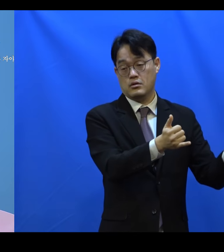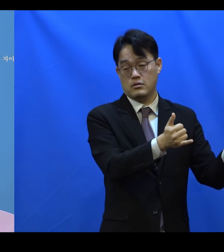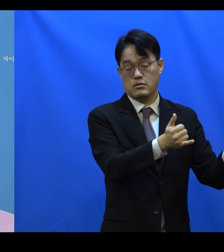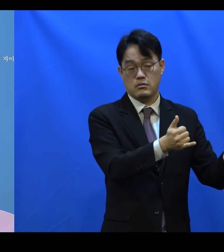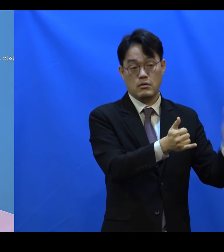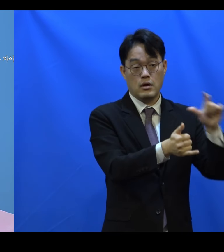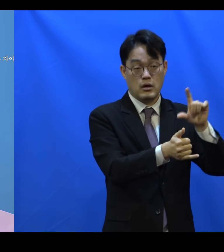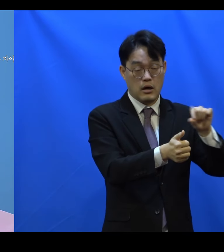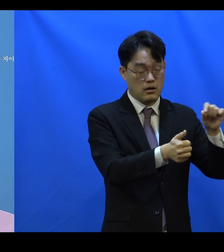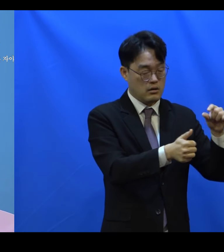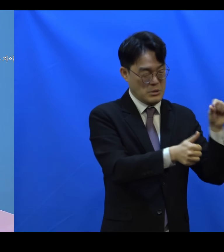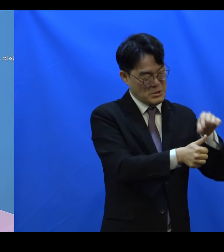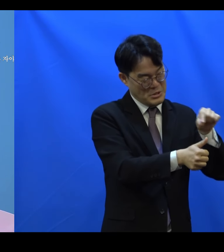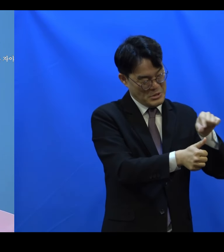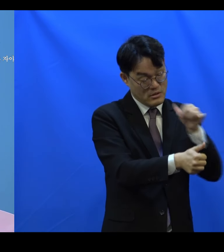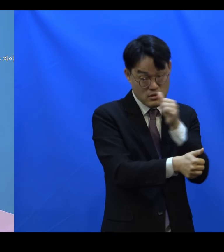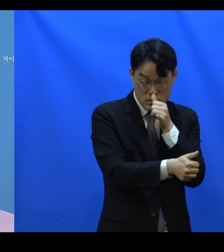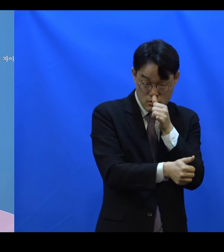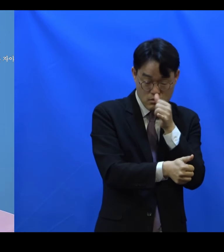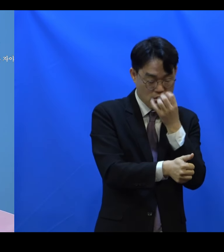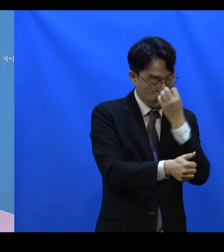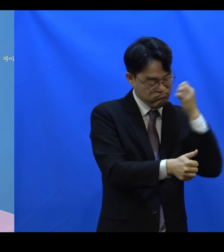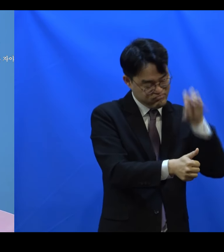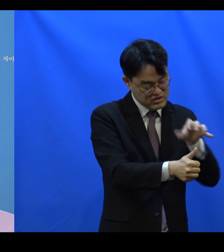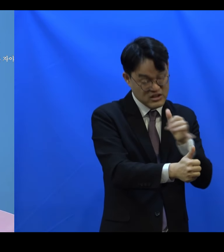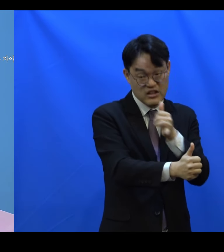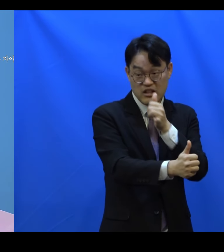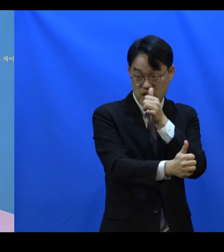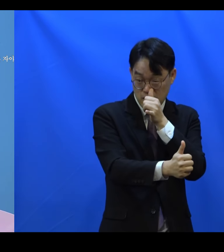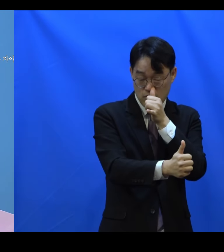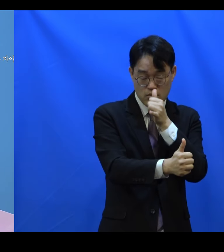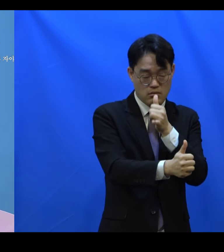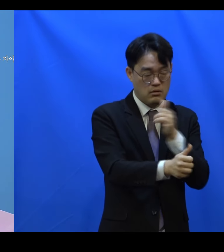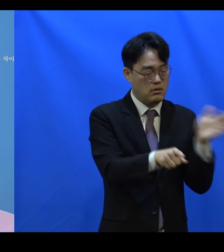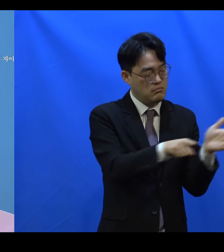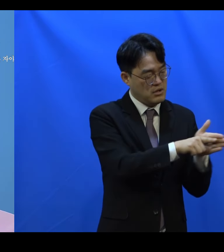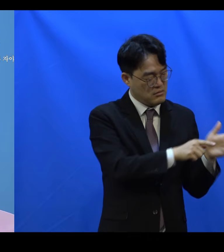때도 있습니다. 억울한 일을 당할 때도 있습니다. 믿음의 길에 외로울 때도 있습니다.